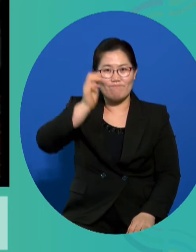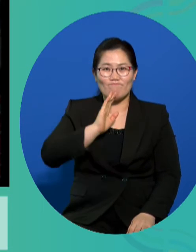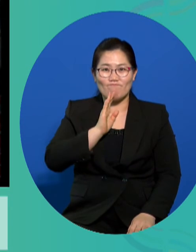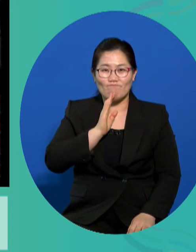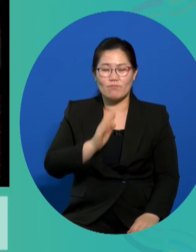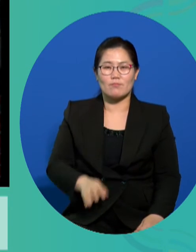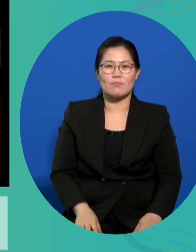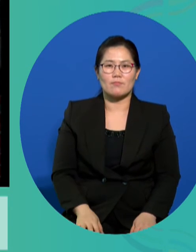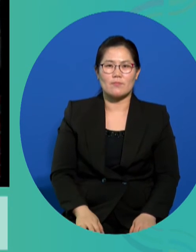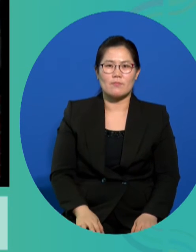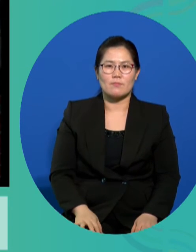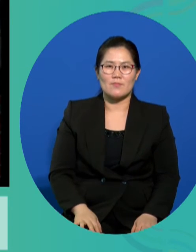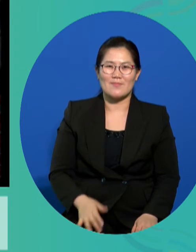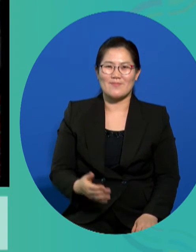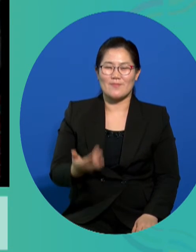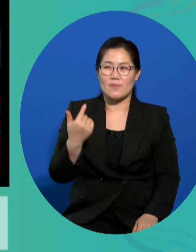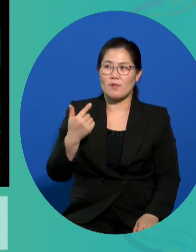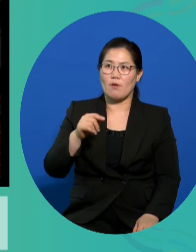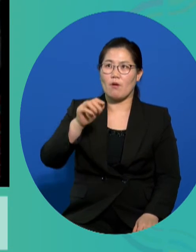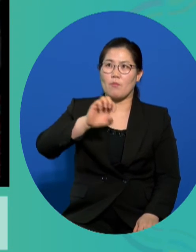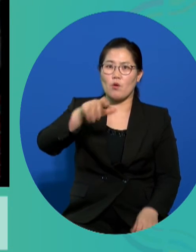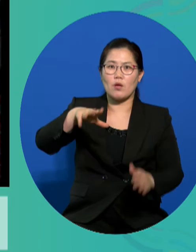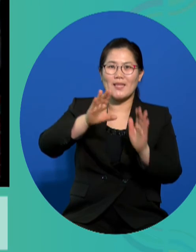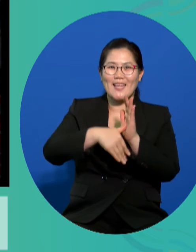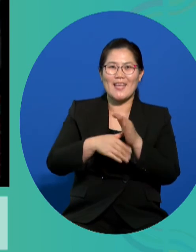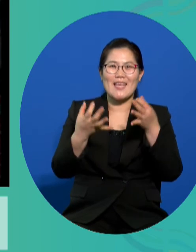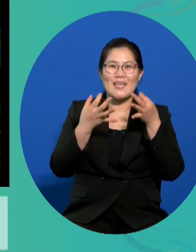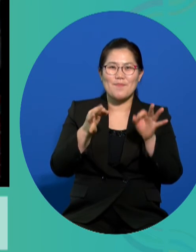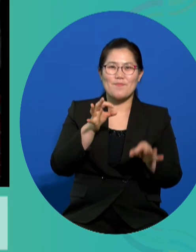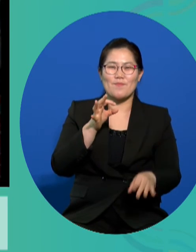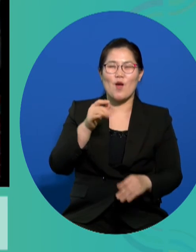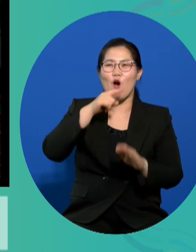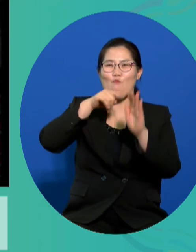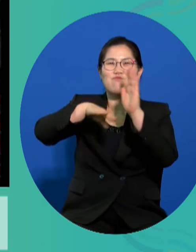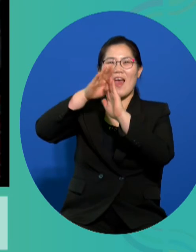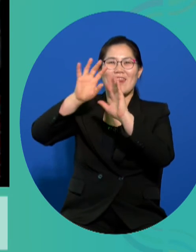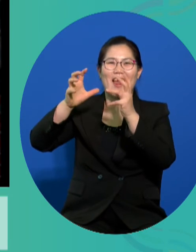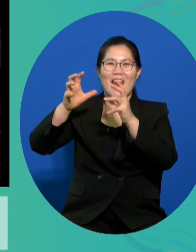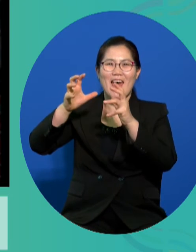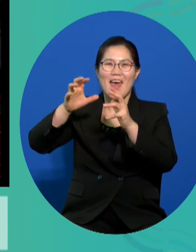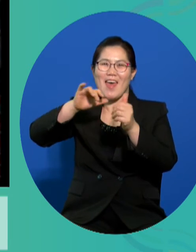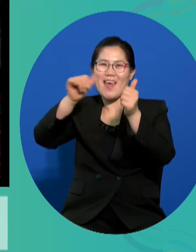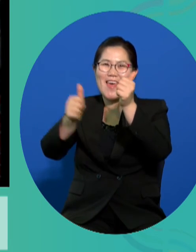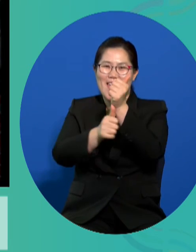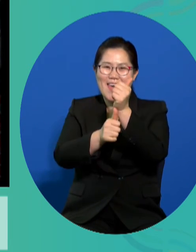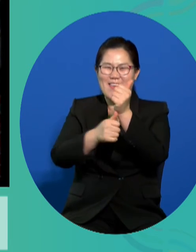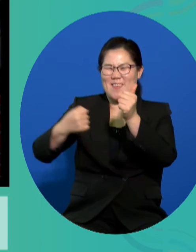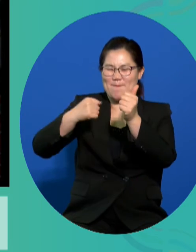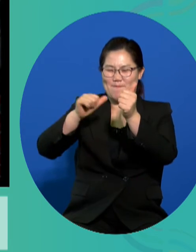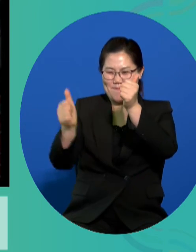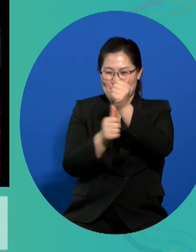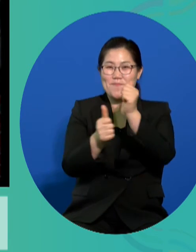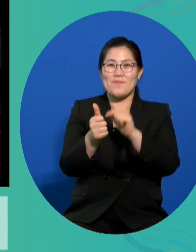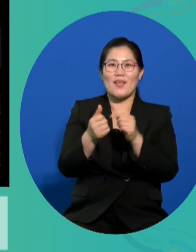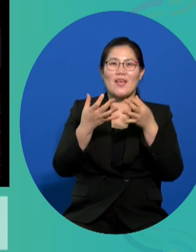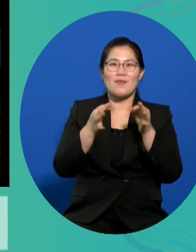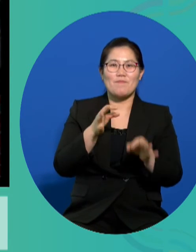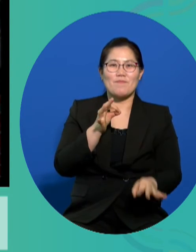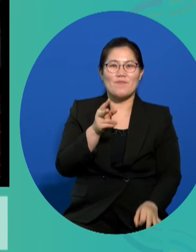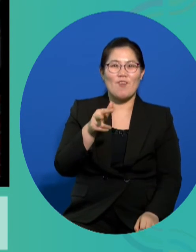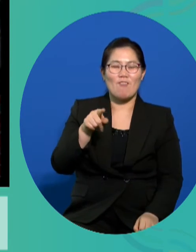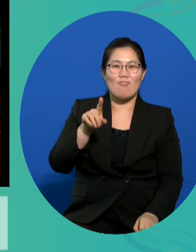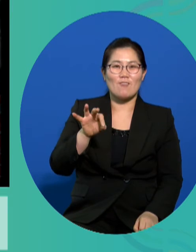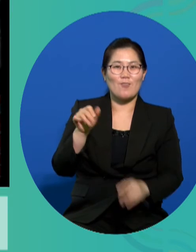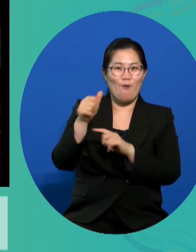뭐 그 김여정 부부장이 와가지고 문재인 대통령한테 저도 기억하는 게 통일의 주역이 되어